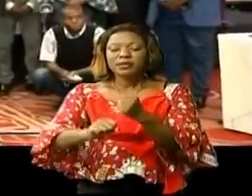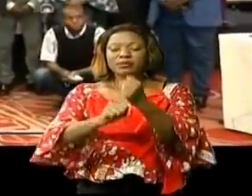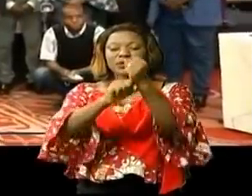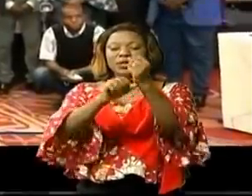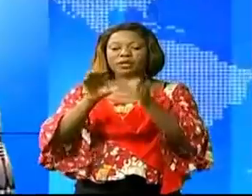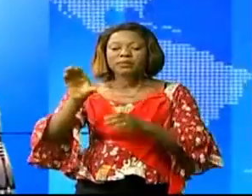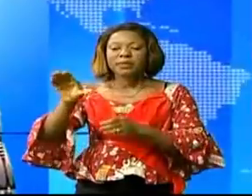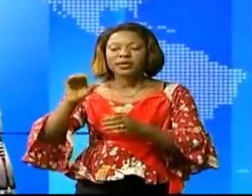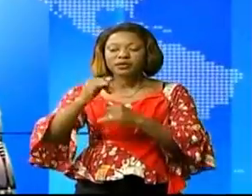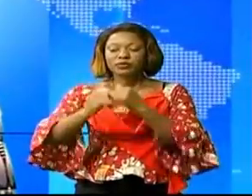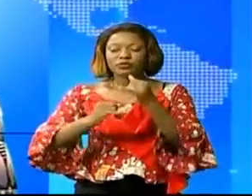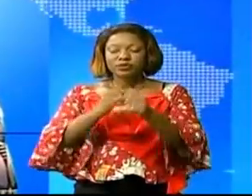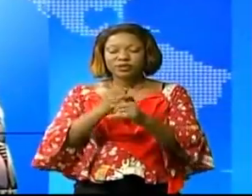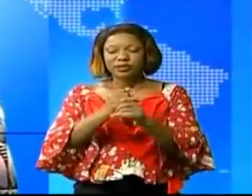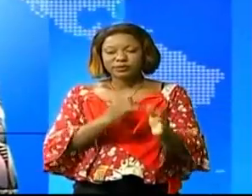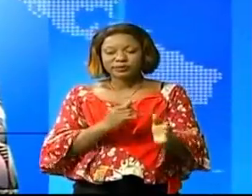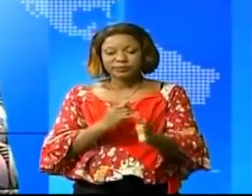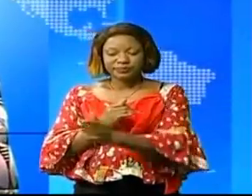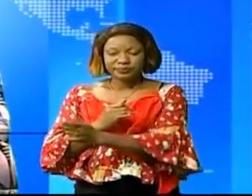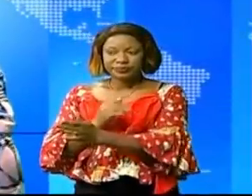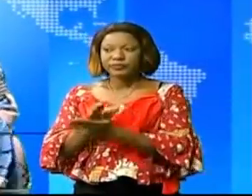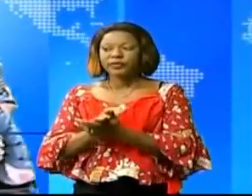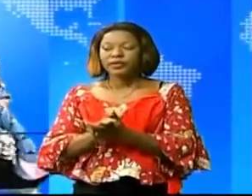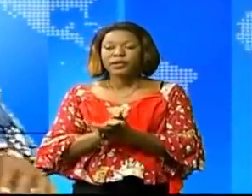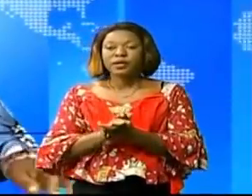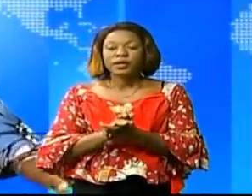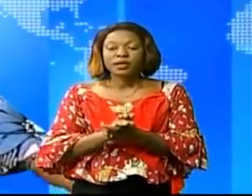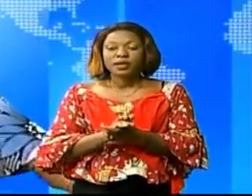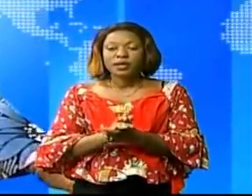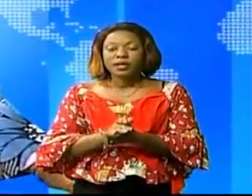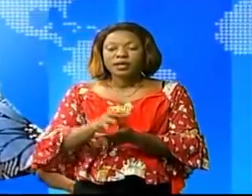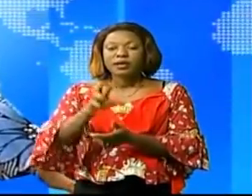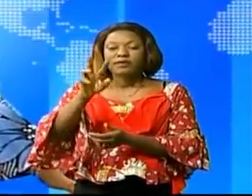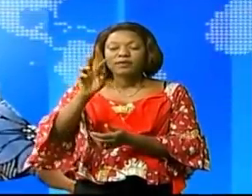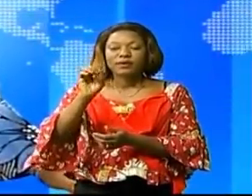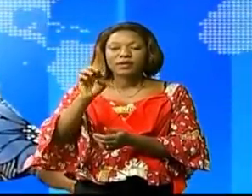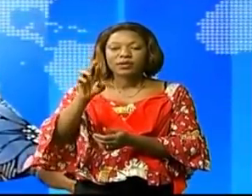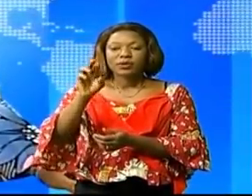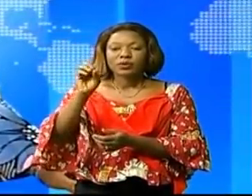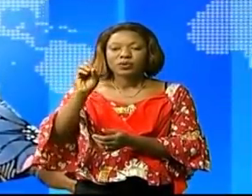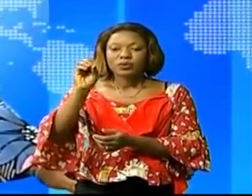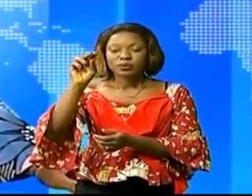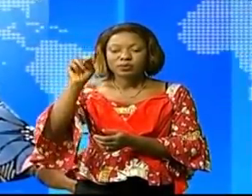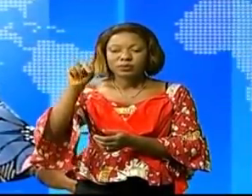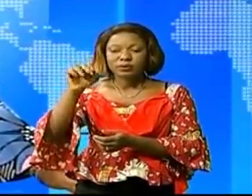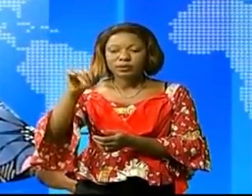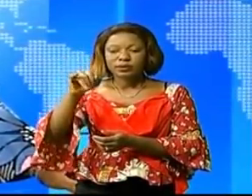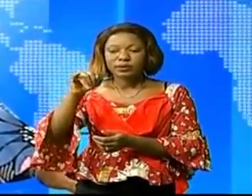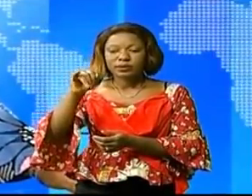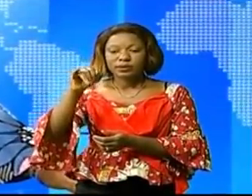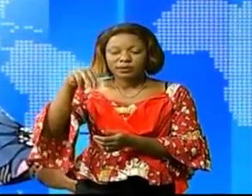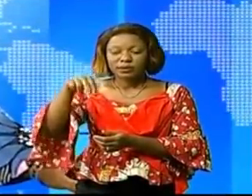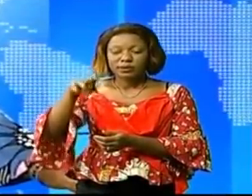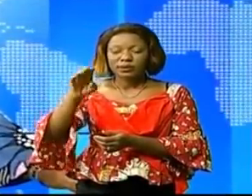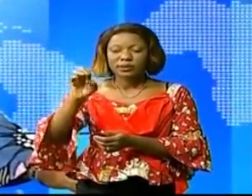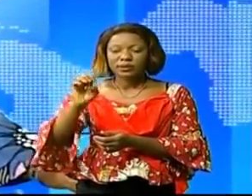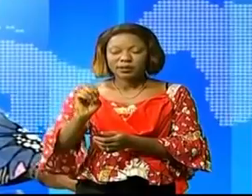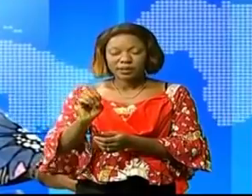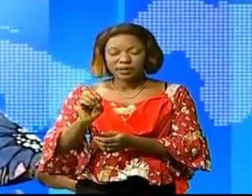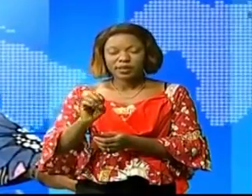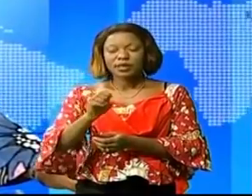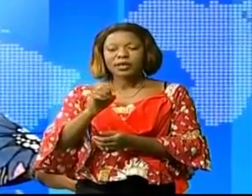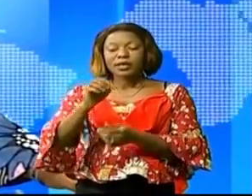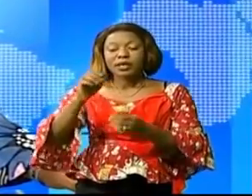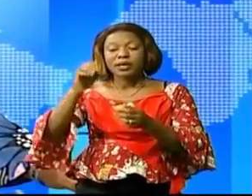mondiale. Véronique Kilumba-Nkoulou, c'est la vice-ministre de la Santé publique. Elle se trouve à Goma en ce